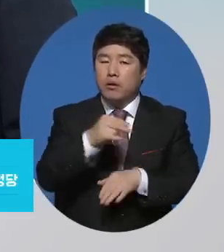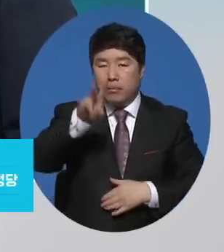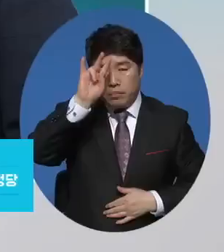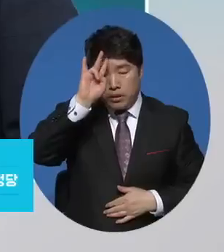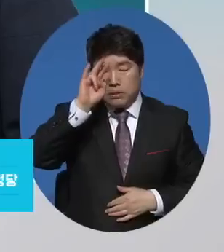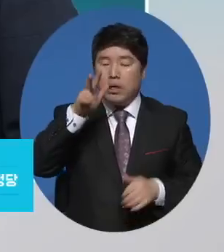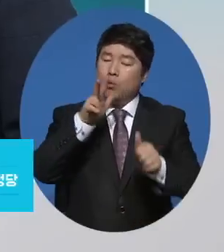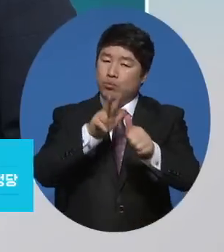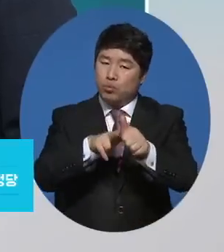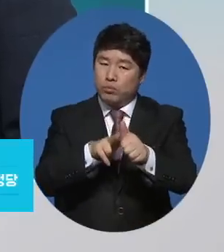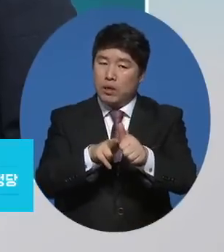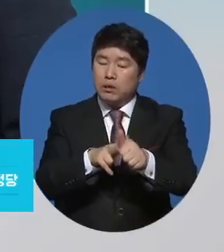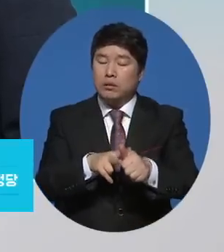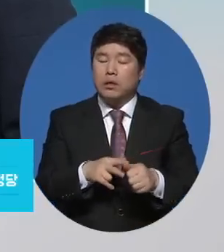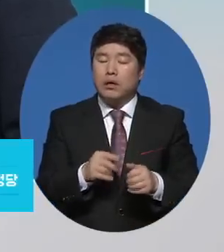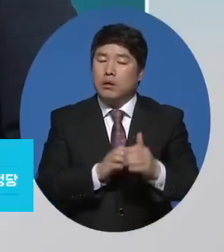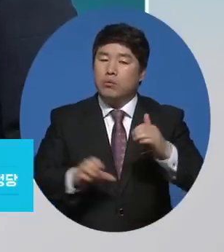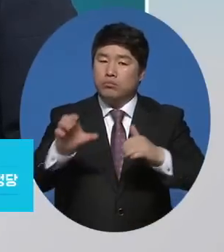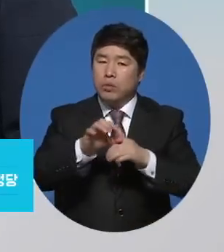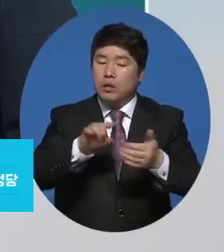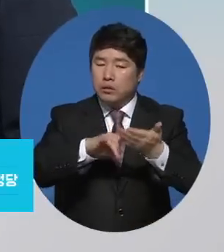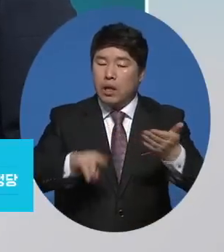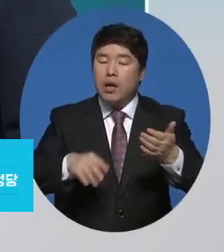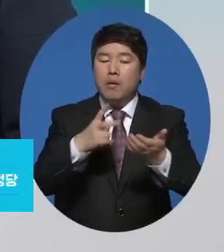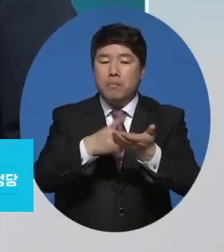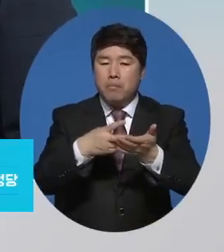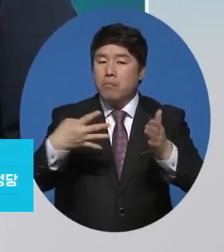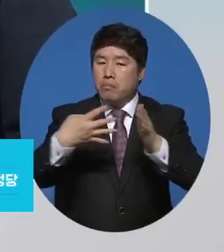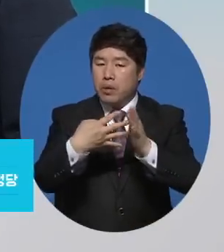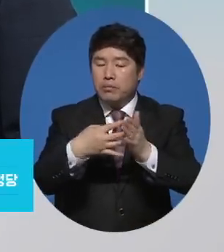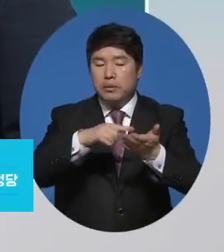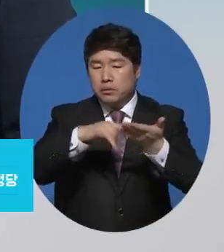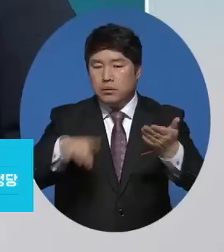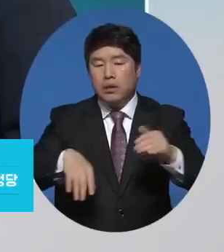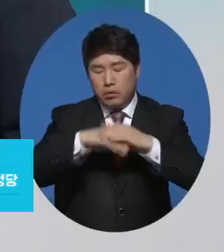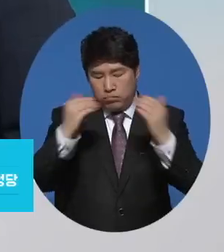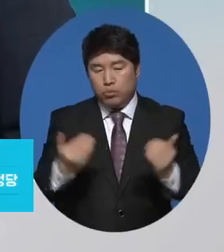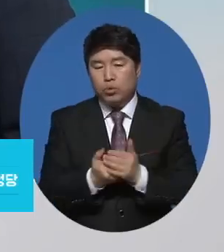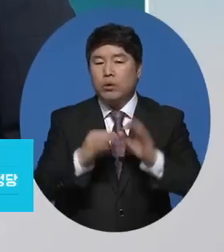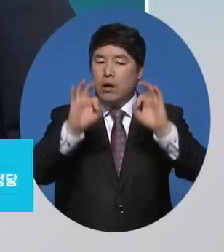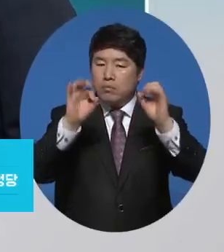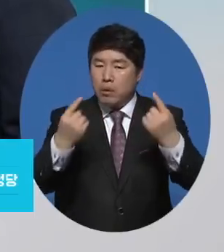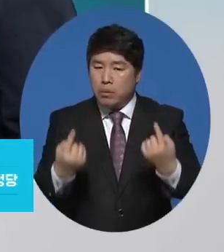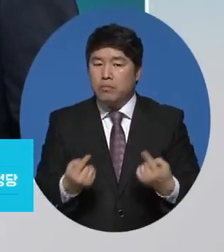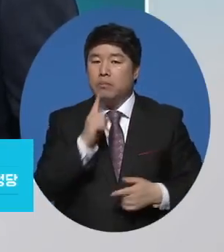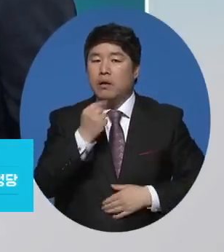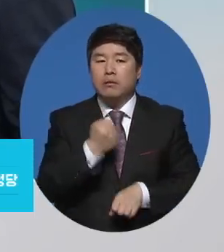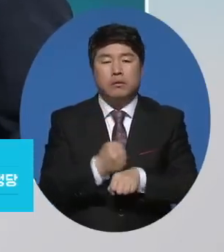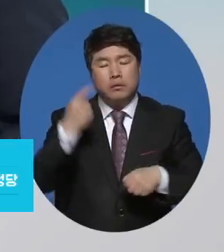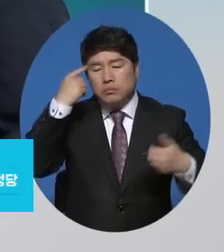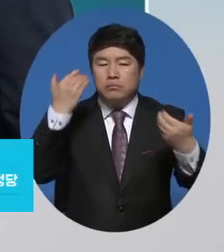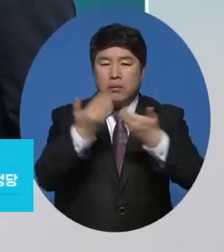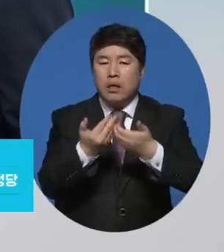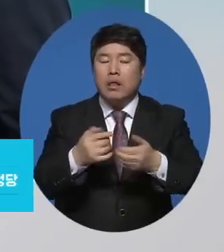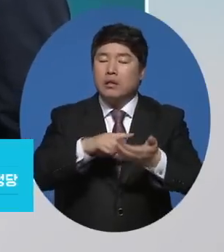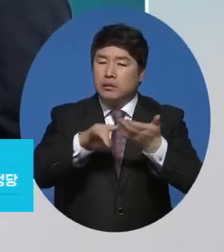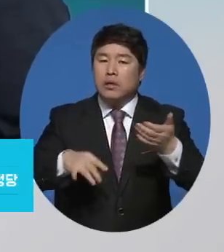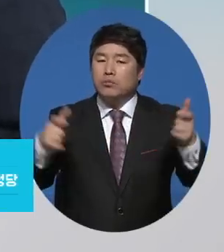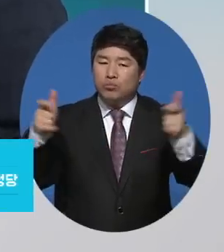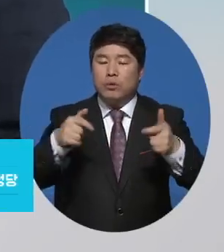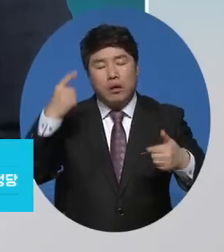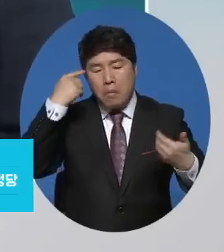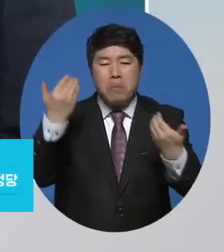당시 후보는 부과세 법인 세든 그레이고 믹스나 이런 거 보고 자꾸 내리라 그러시는데 저는 반대 세금 줄이는 건 저는